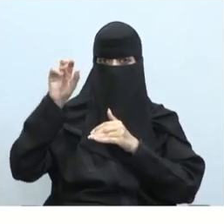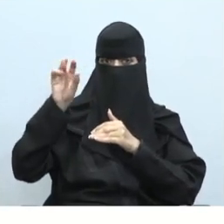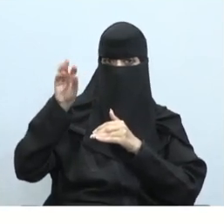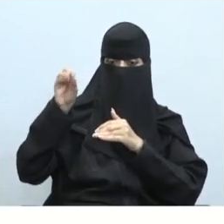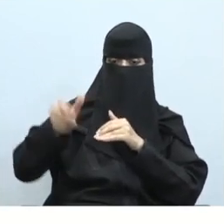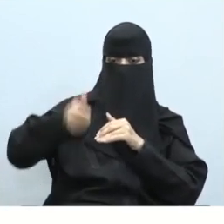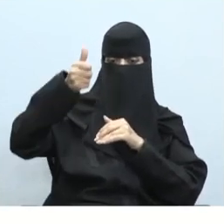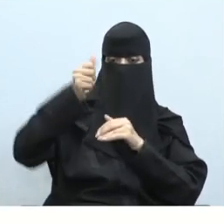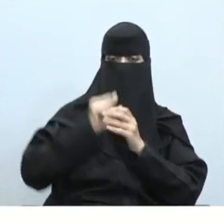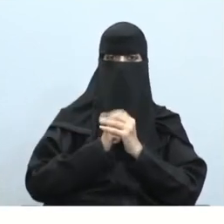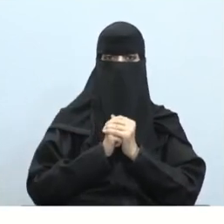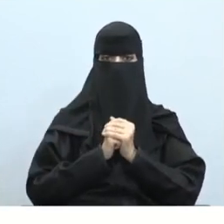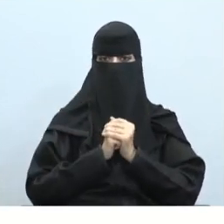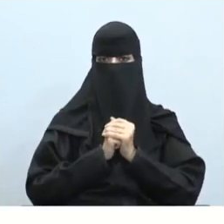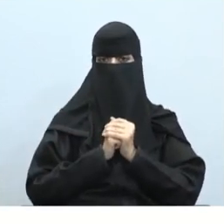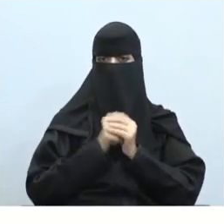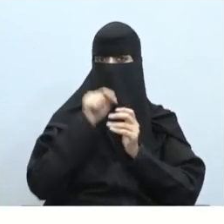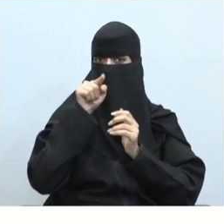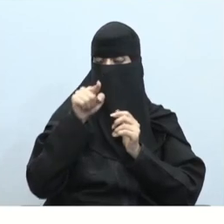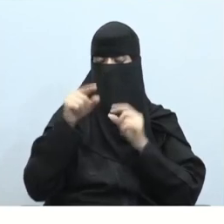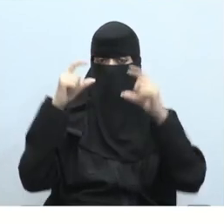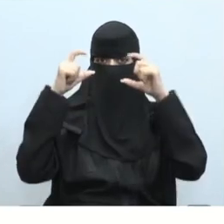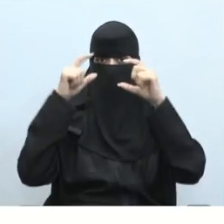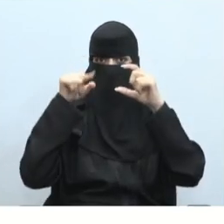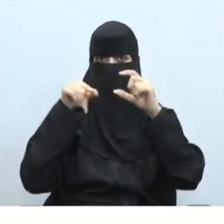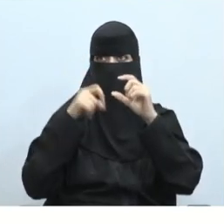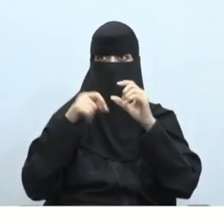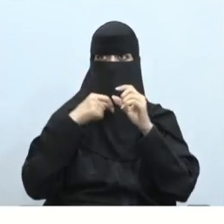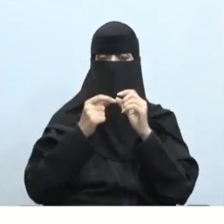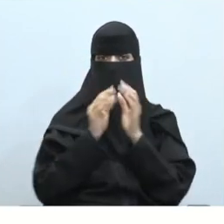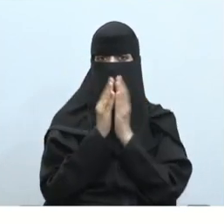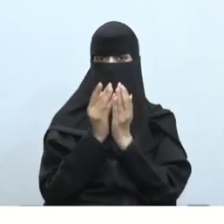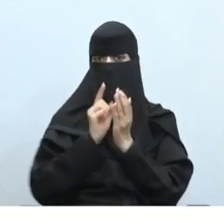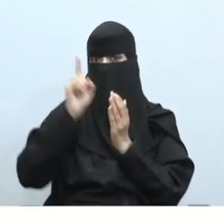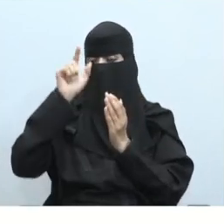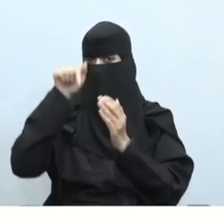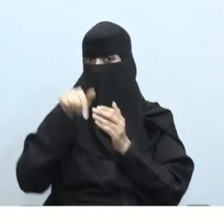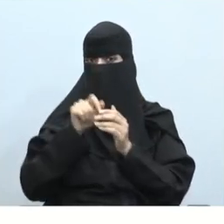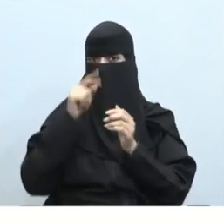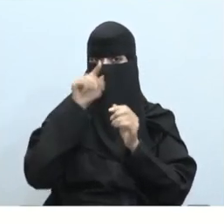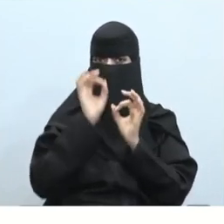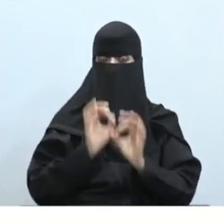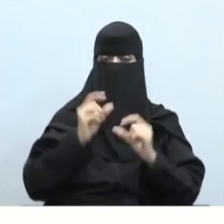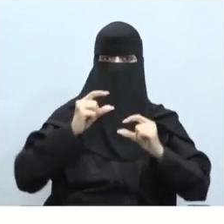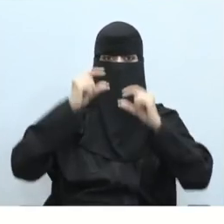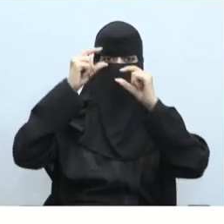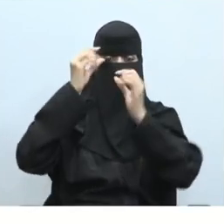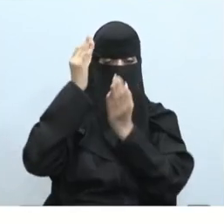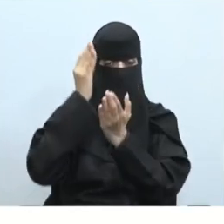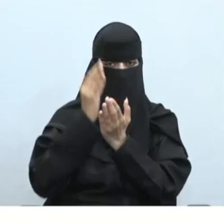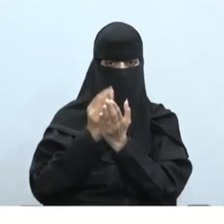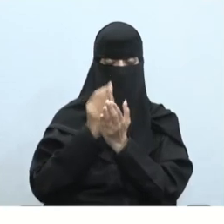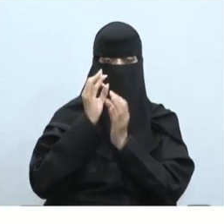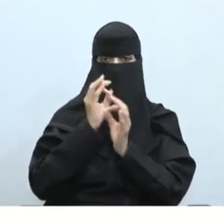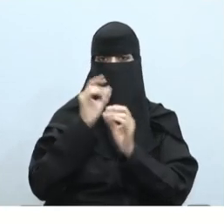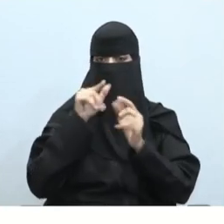بعد ذلك تحاها هذا التصوير القراني ابنائي وبنات الطلاب هو دليل قاطع